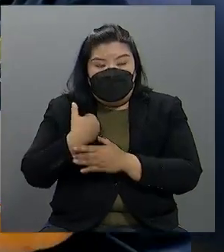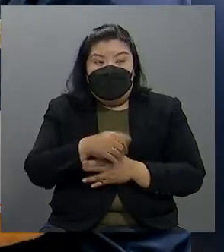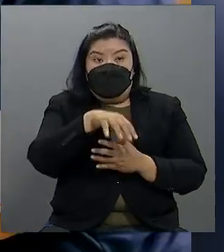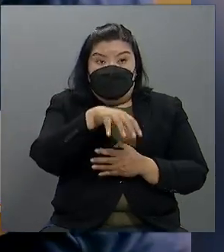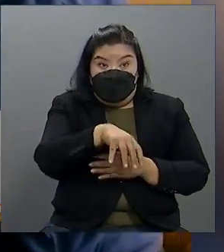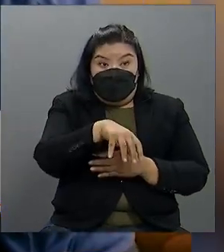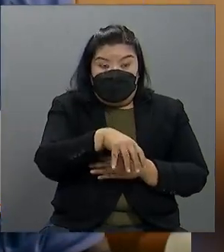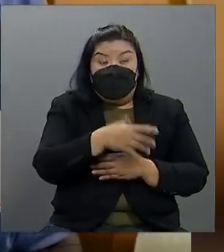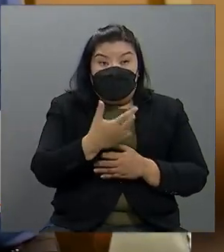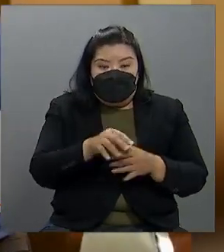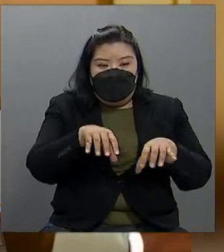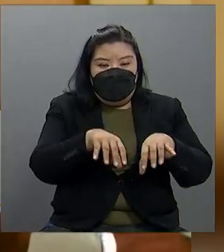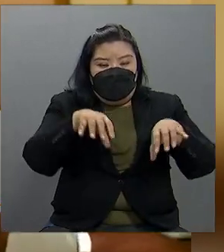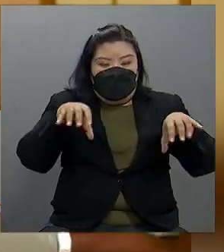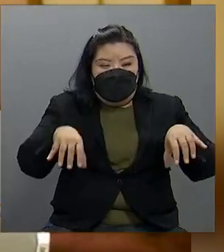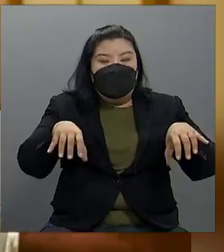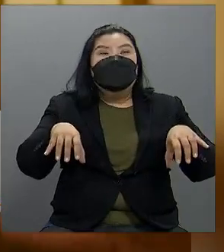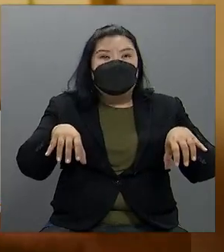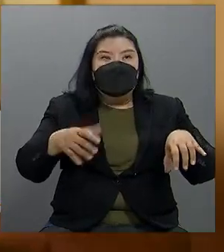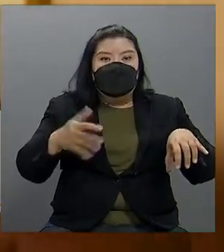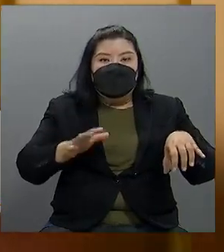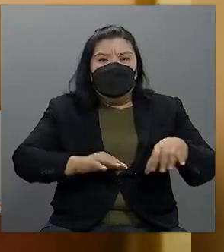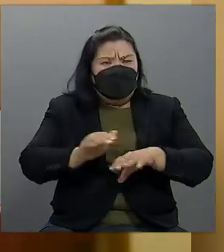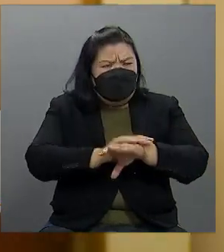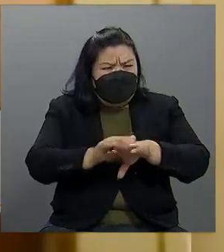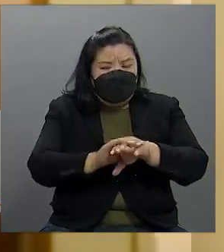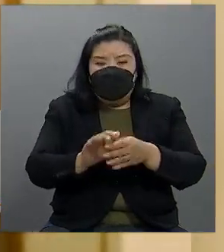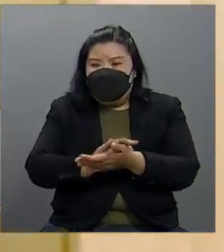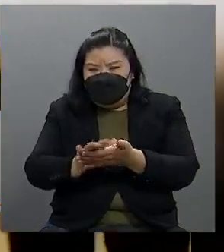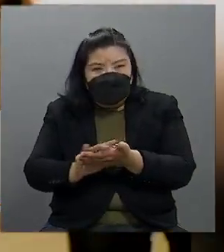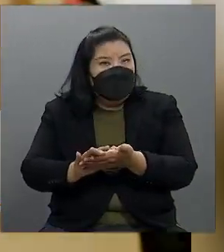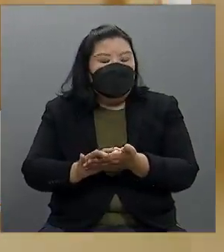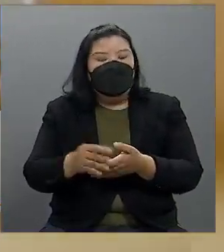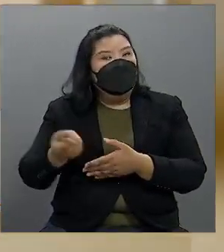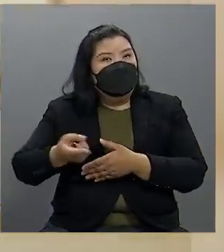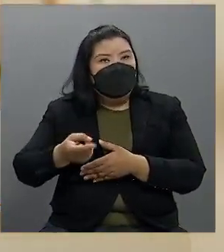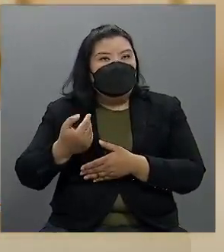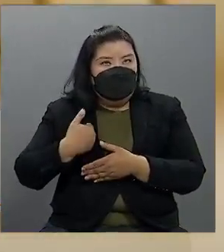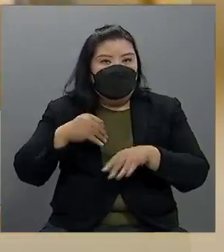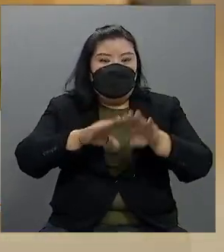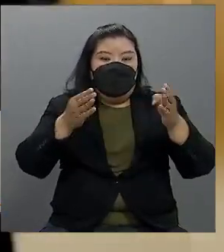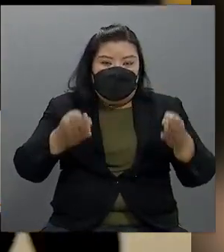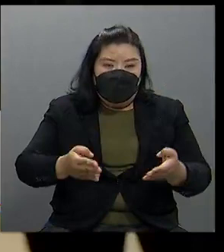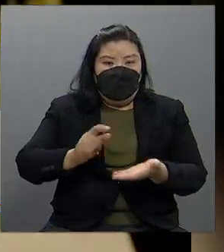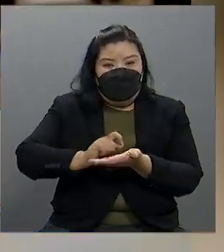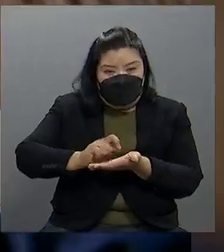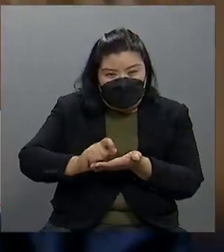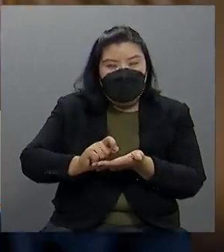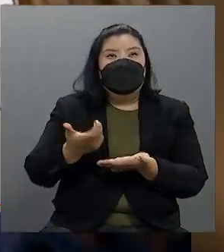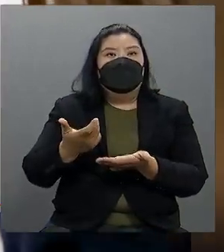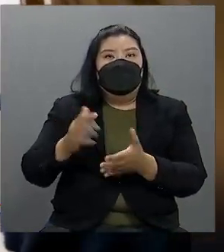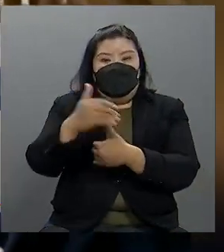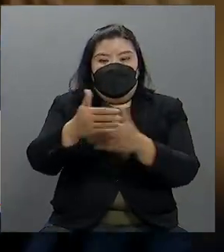างเหมาะสมและทำความสะอาดอุปกรณ์ที่ใช้ในการเลือกตั้งเป็นระยะทั้งโต๊ะปากกาคูหากล่องรับบัตรเลือกตั้